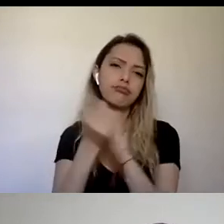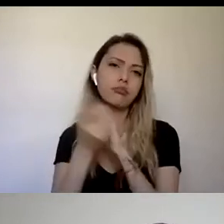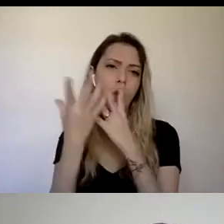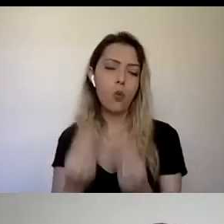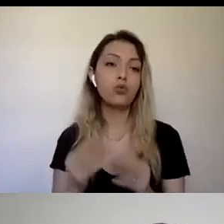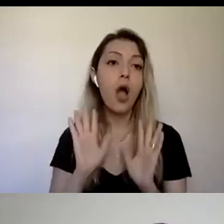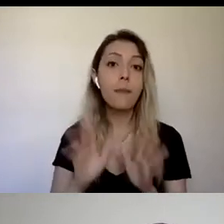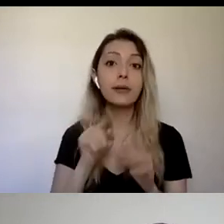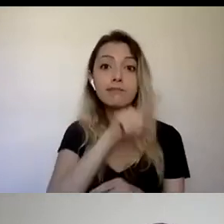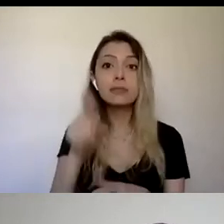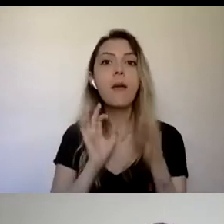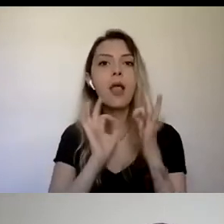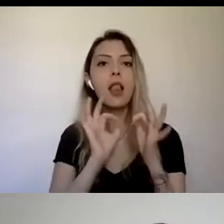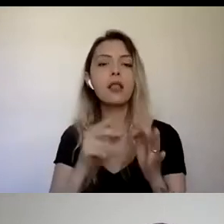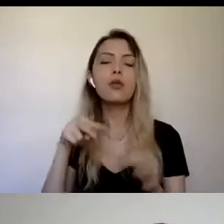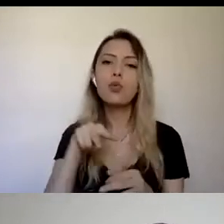stratejinizin olması da gerekir.